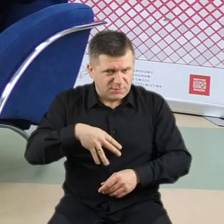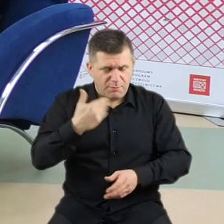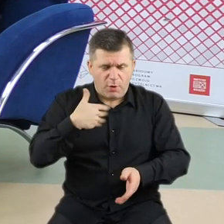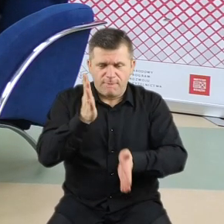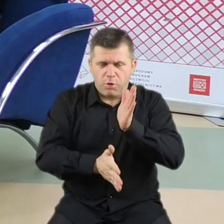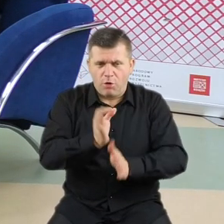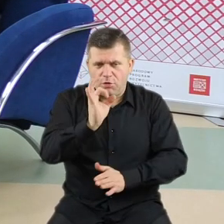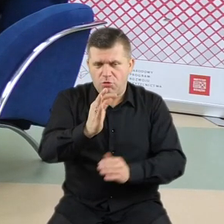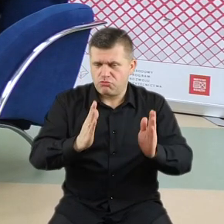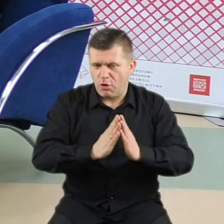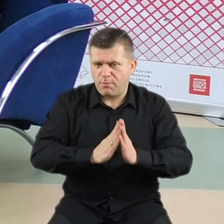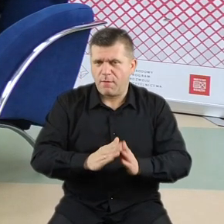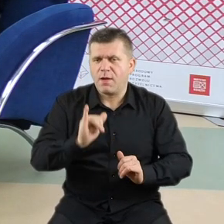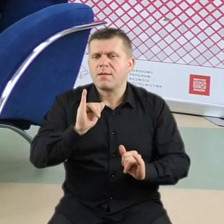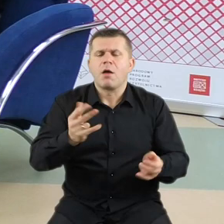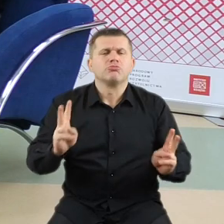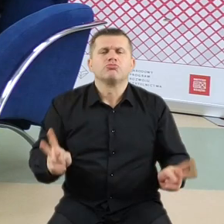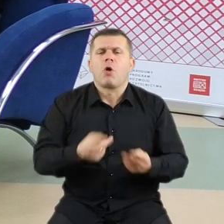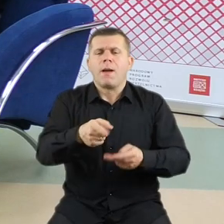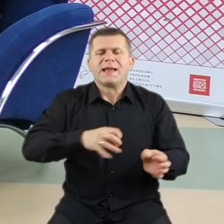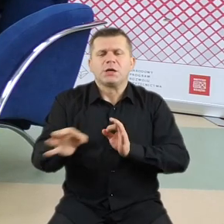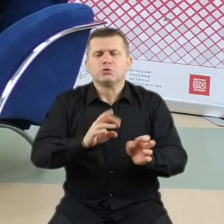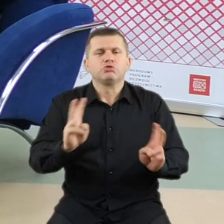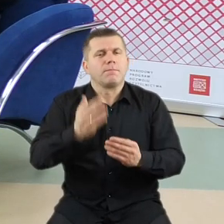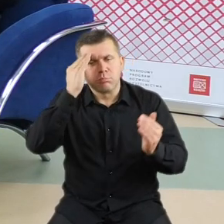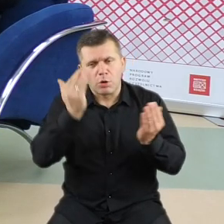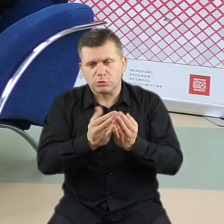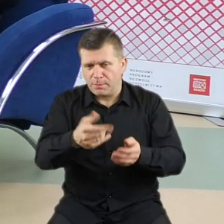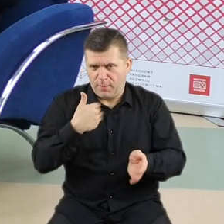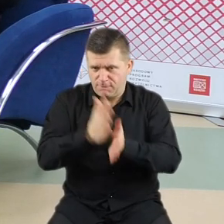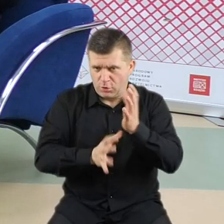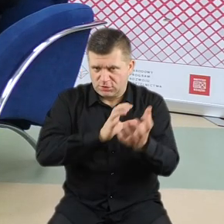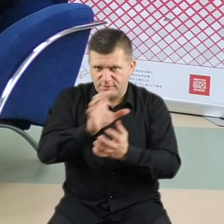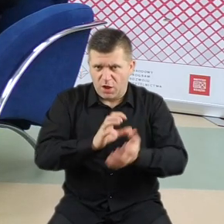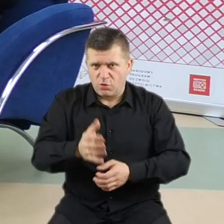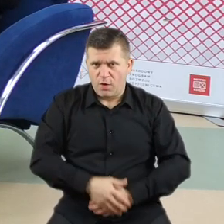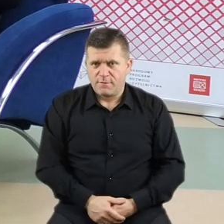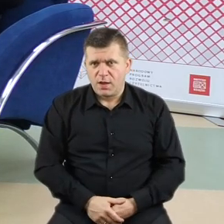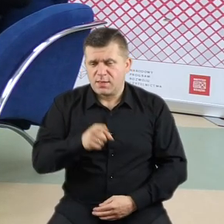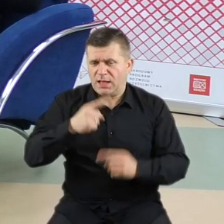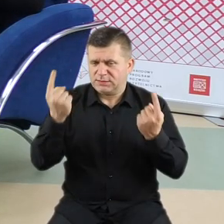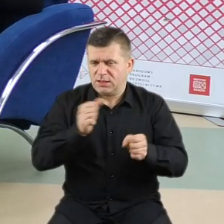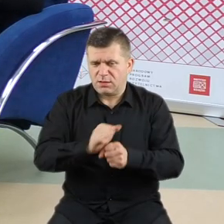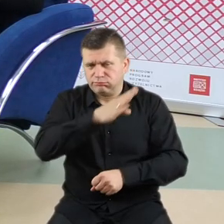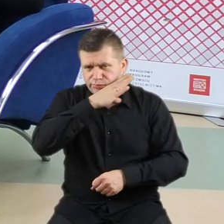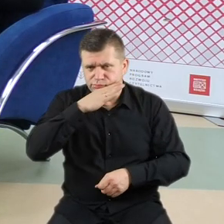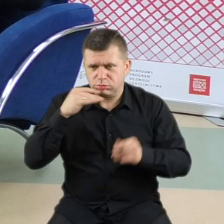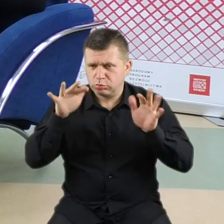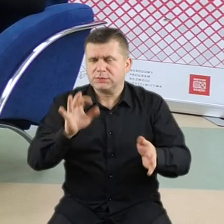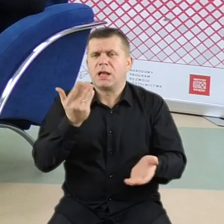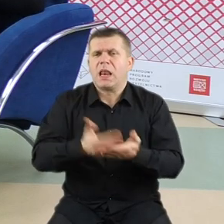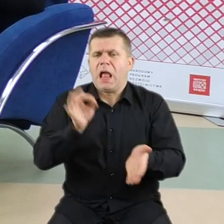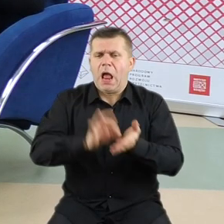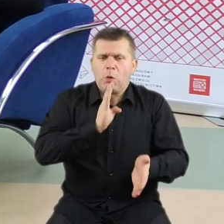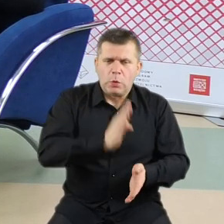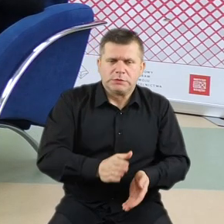Hiszpanii w czasie ich wojny domowej? Jak docierałaś do tych historii? To była wojna światowa. Na pewno takich sytuacji jest mnóstwo. Dlaczego